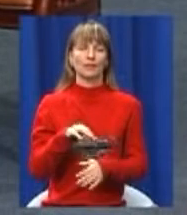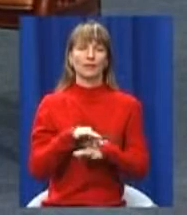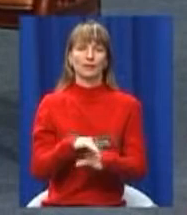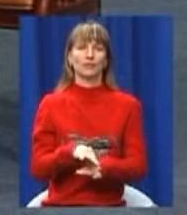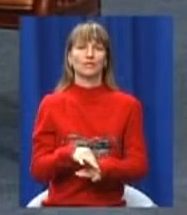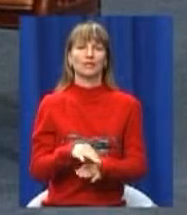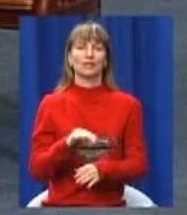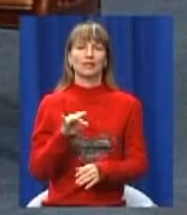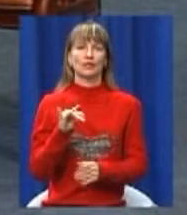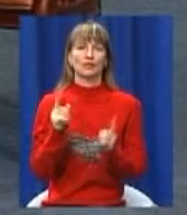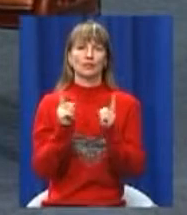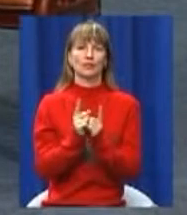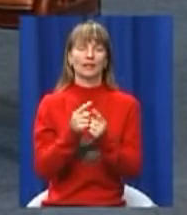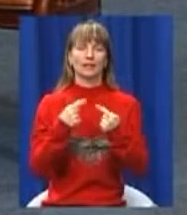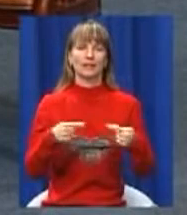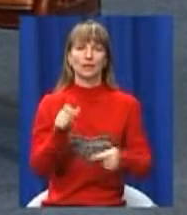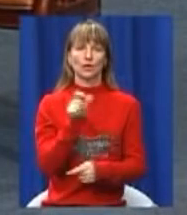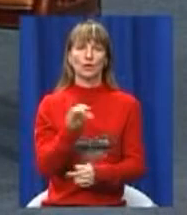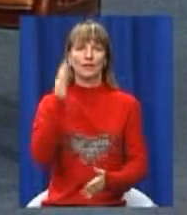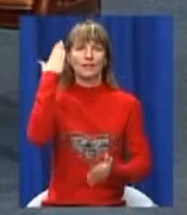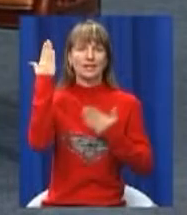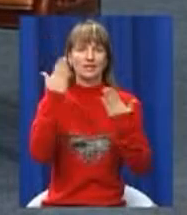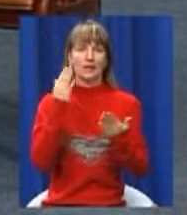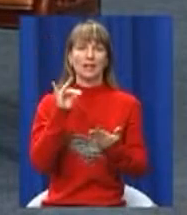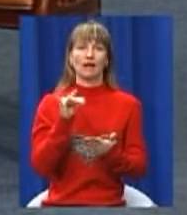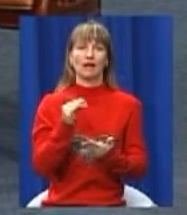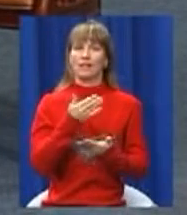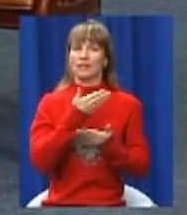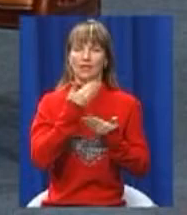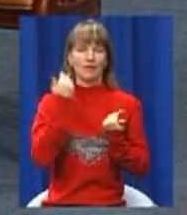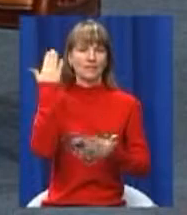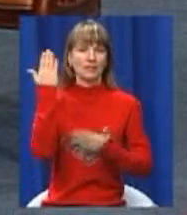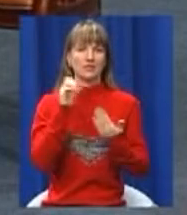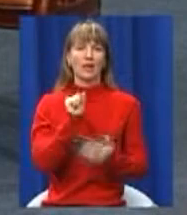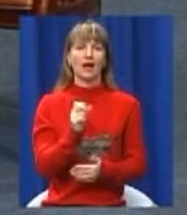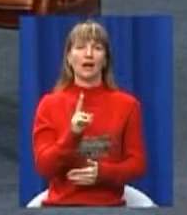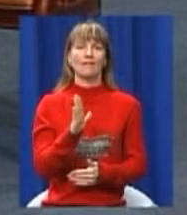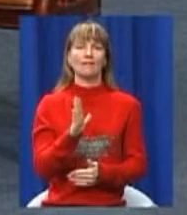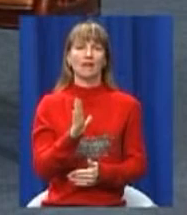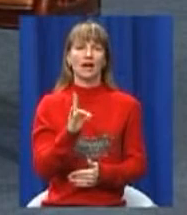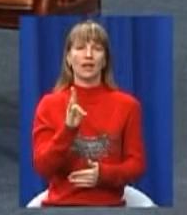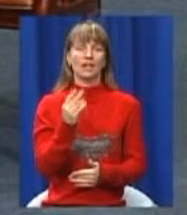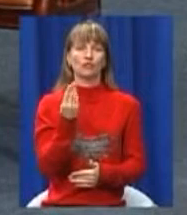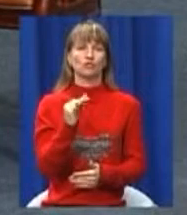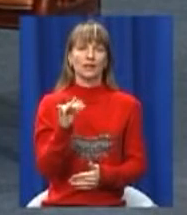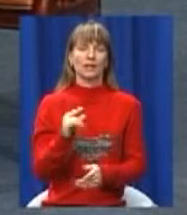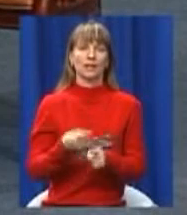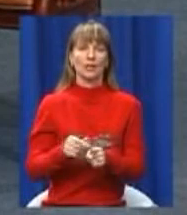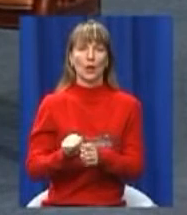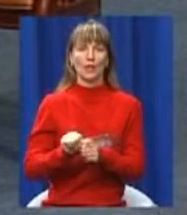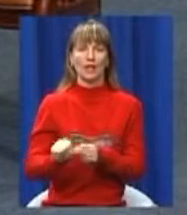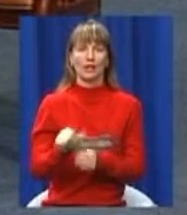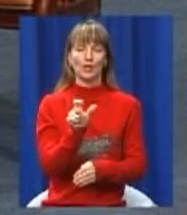ну, зустрічаються різні люди, і веселі, і невеселі. А КВНчики дуже таки, ну, окрема верства